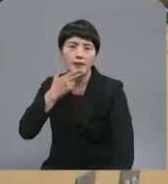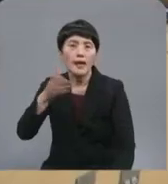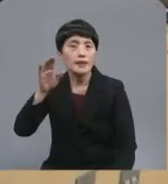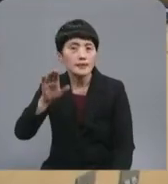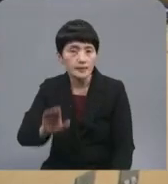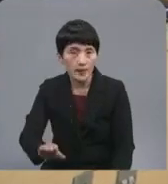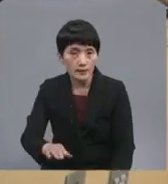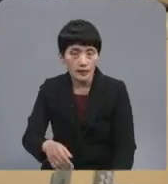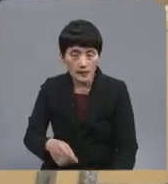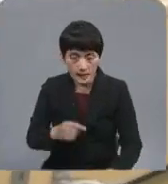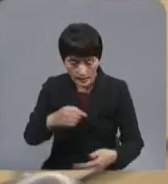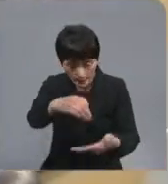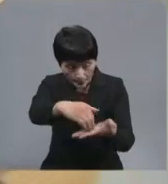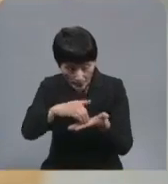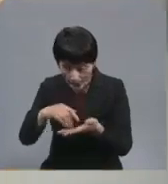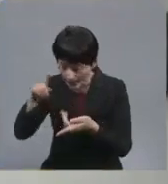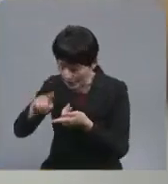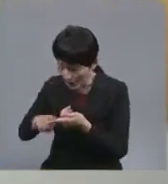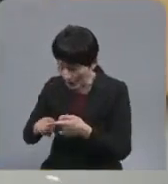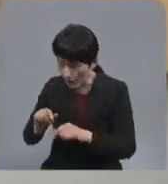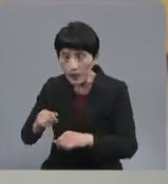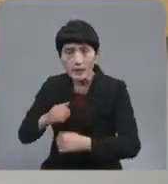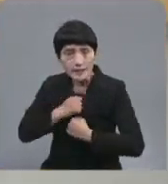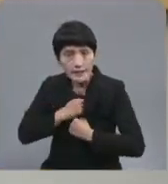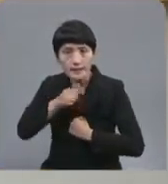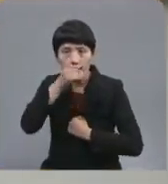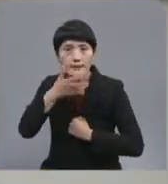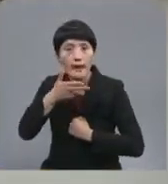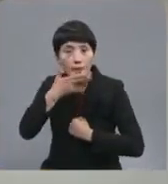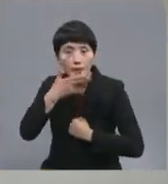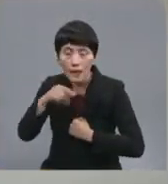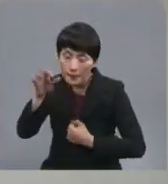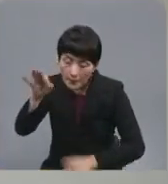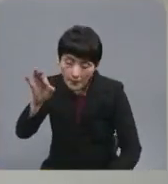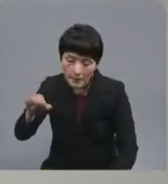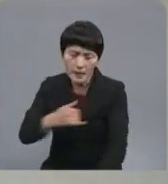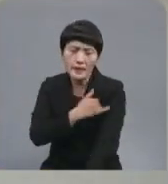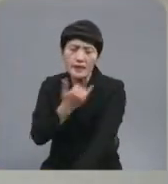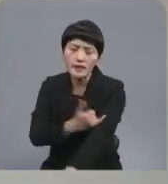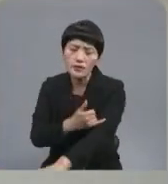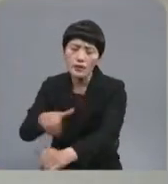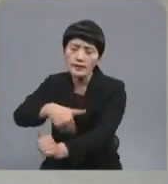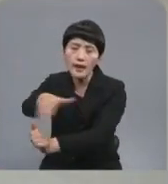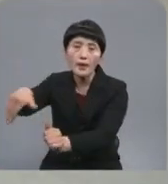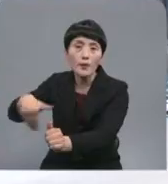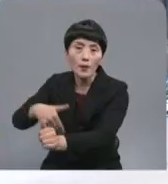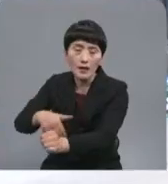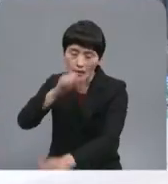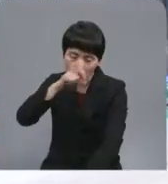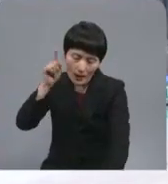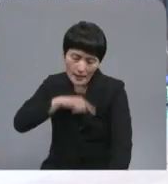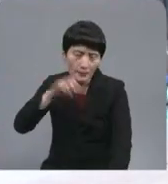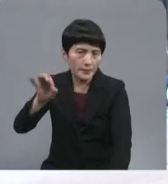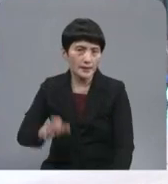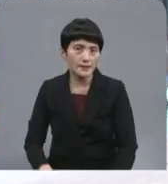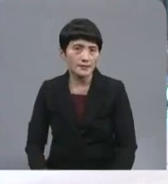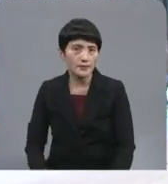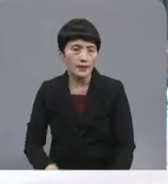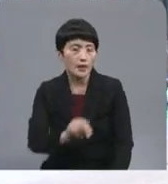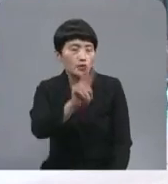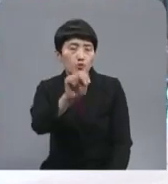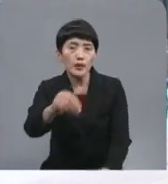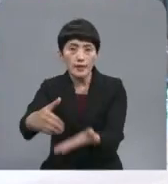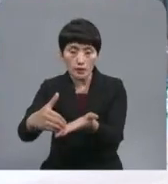معيارا دوليا لتقييم وضع حقوق الانسان في دوله ما ويتوجب على الحكومه الكوريه